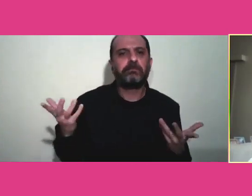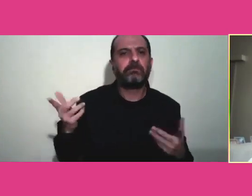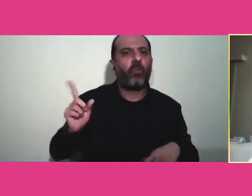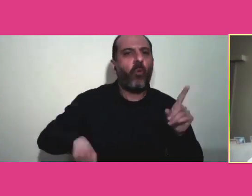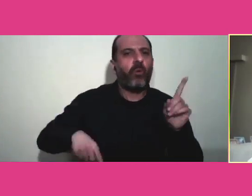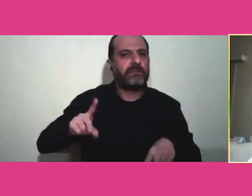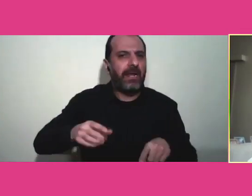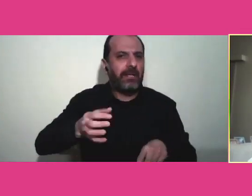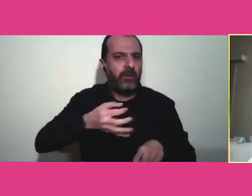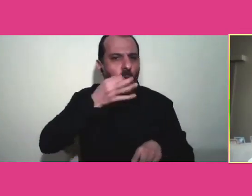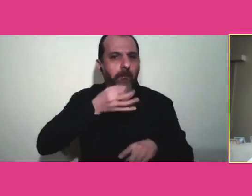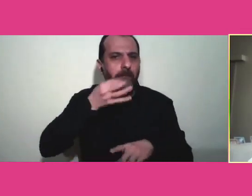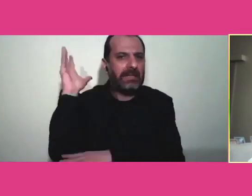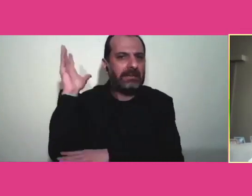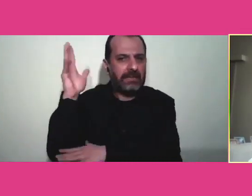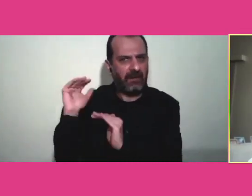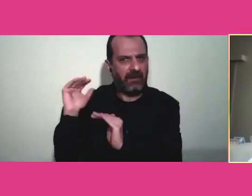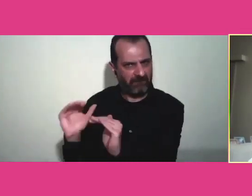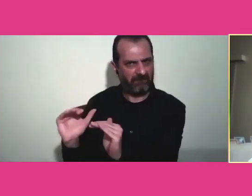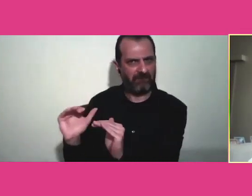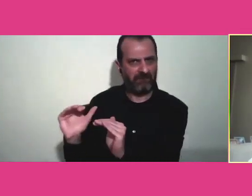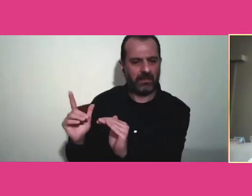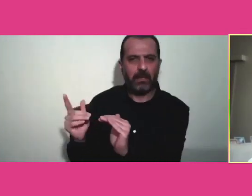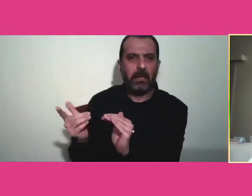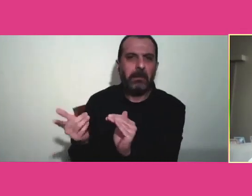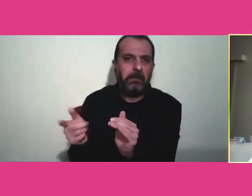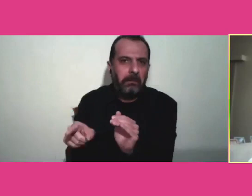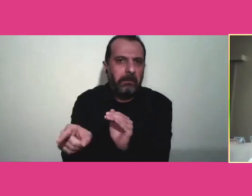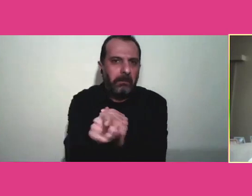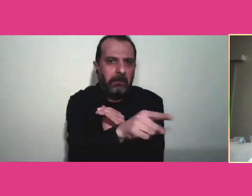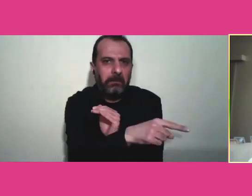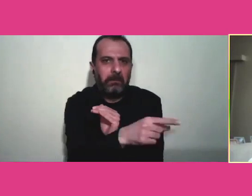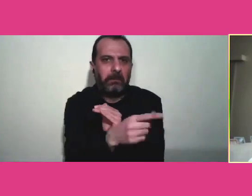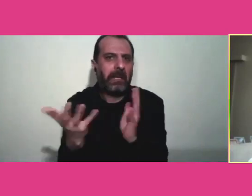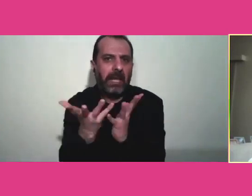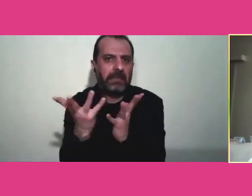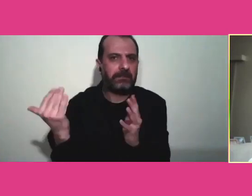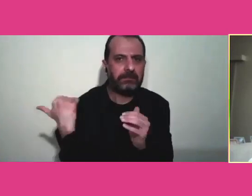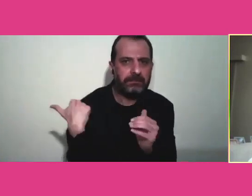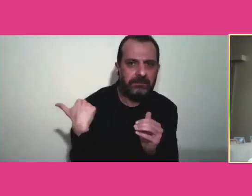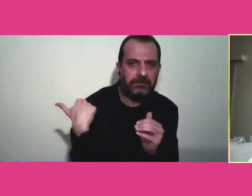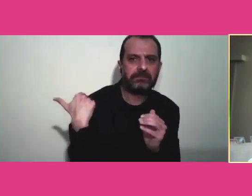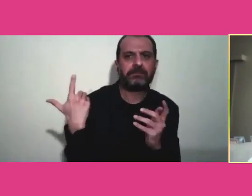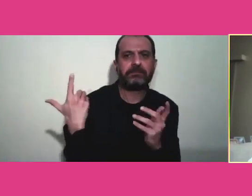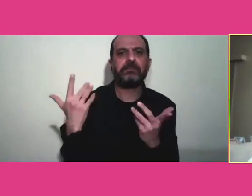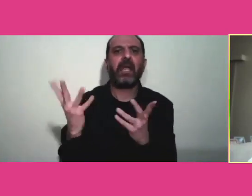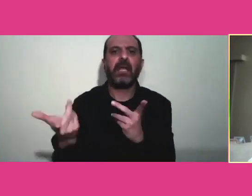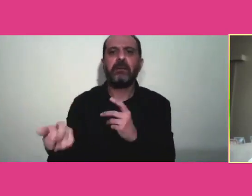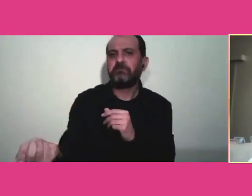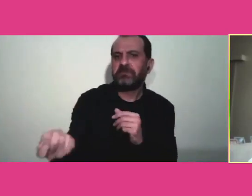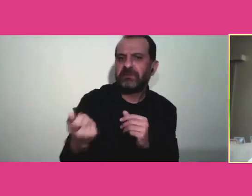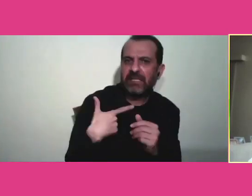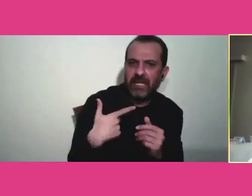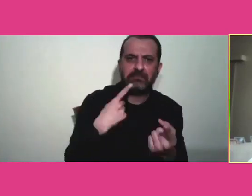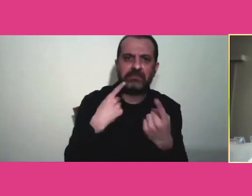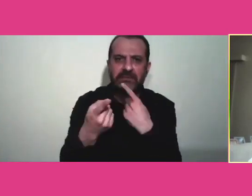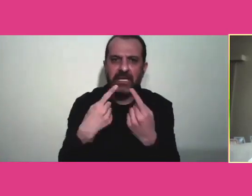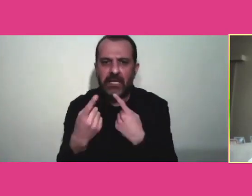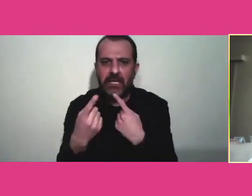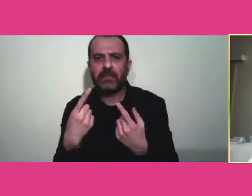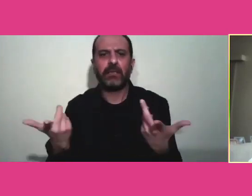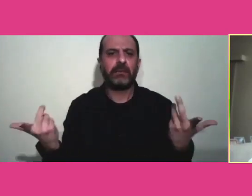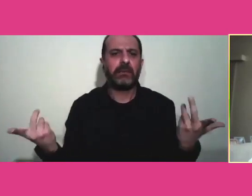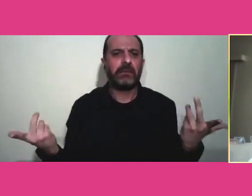είναι ακόμα εδώ. Θα χαρούμε πολύ να σας ακούσουμε. Αν θέλετε, μπορείτε να μας γράψετε στο chat και θα